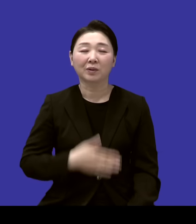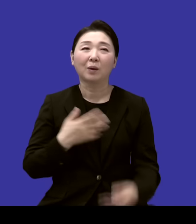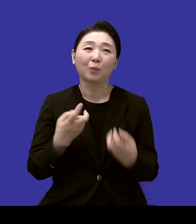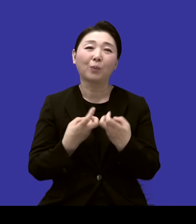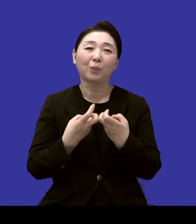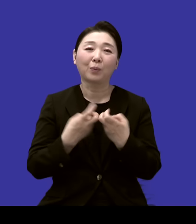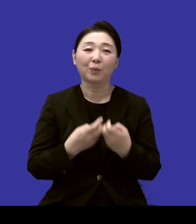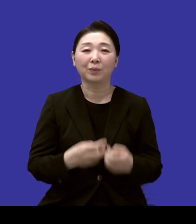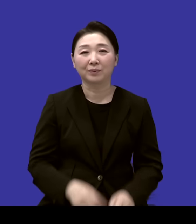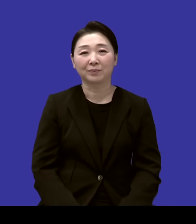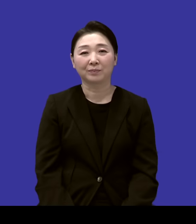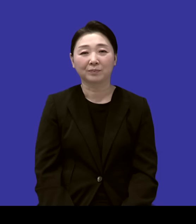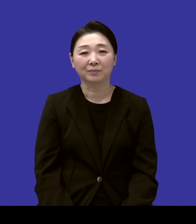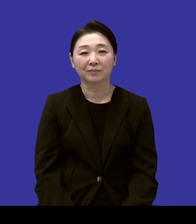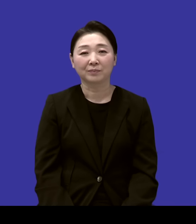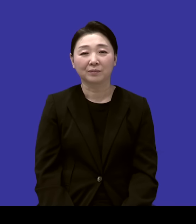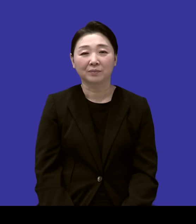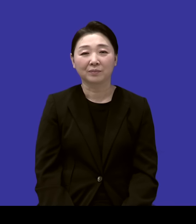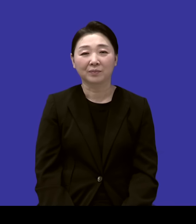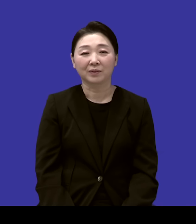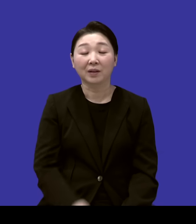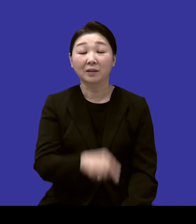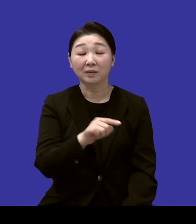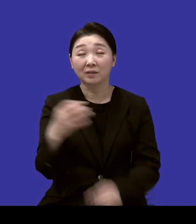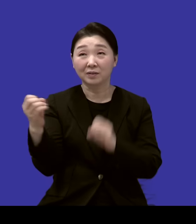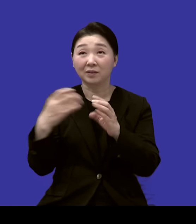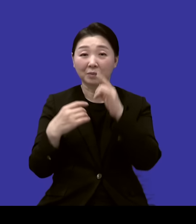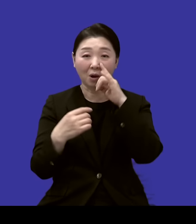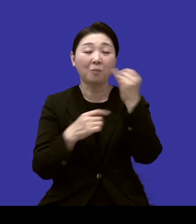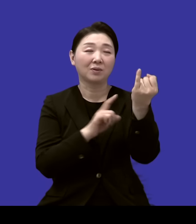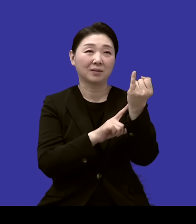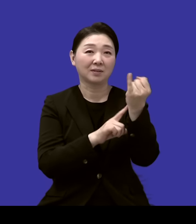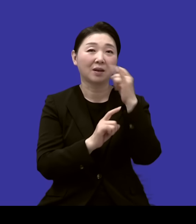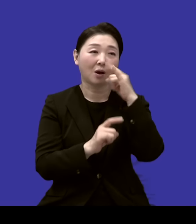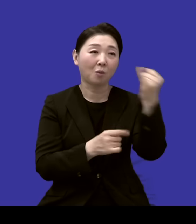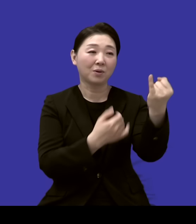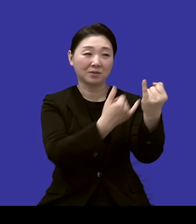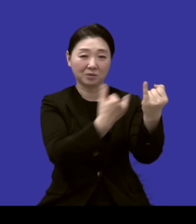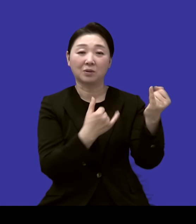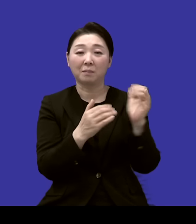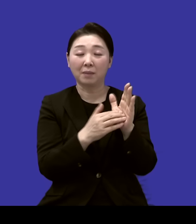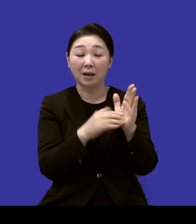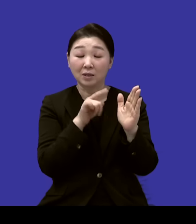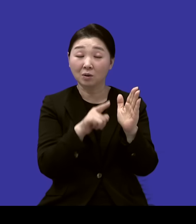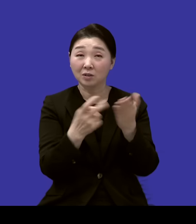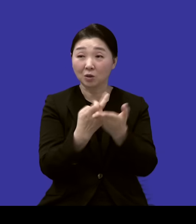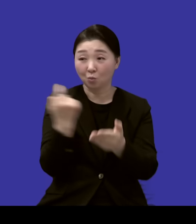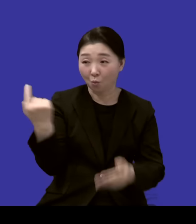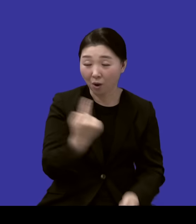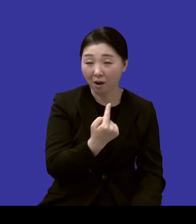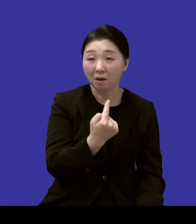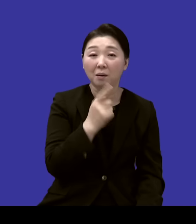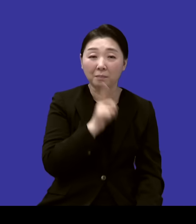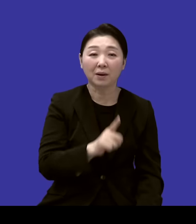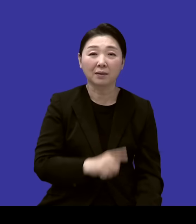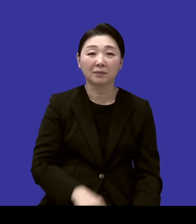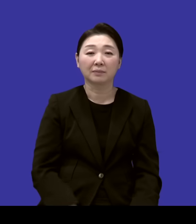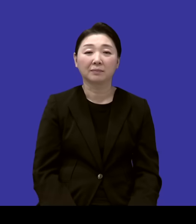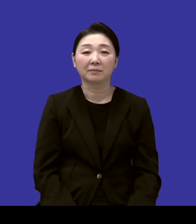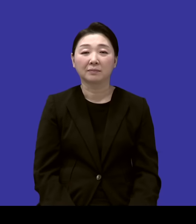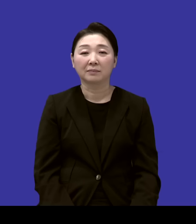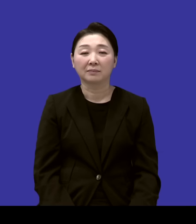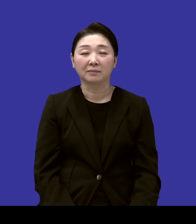되냐 기도했는데 저는 그 응답이 어머님이라 생각을 해요. 네. 어머니가 전화가 오셔서 왔으면 좋겠다 아. 말씀해 주셨고